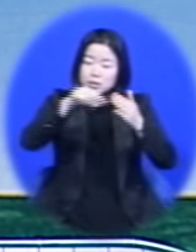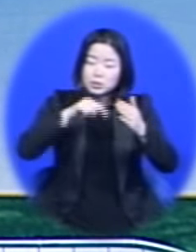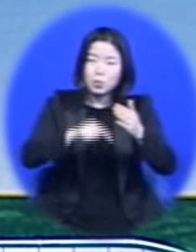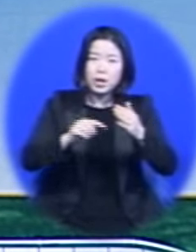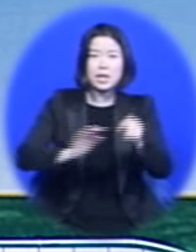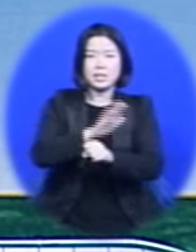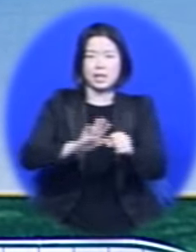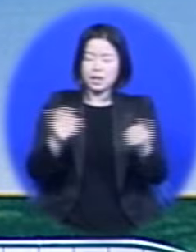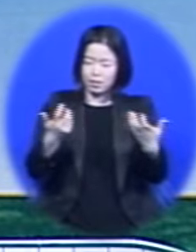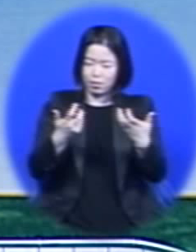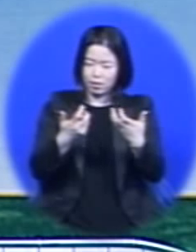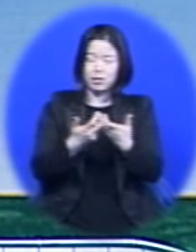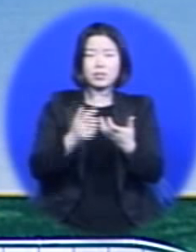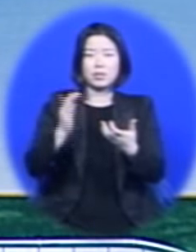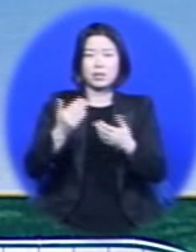넘칩니다.